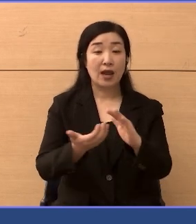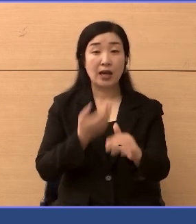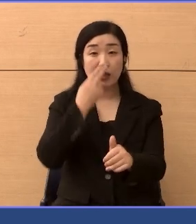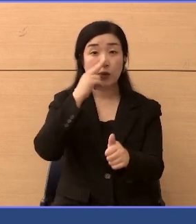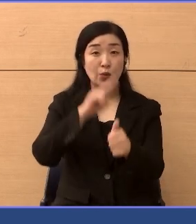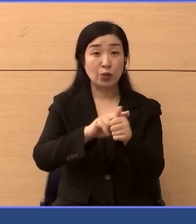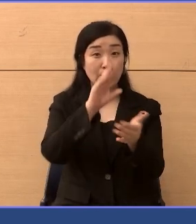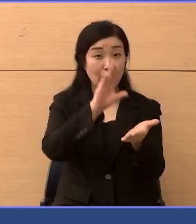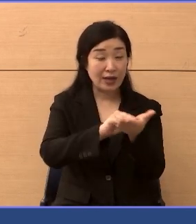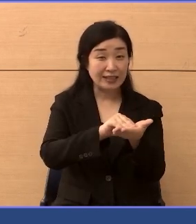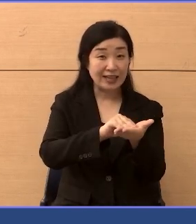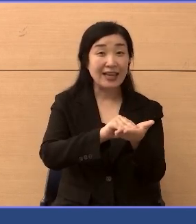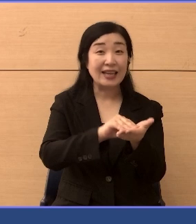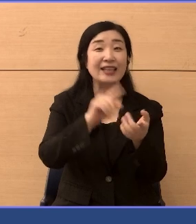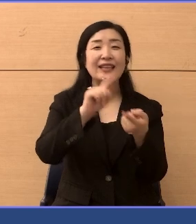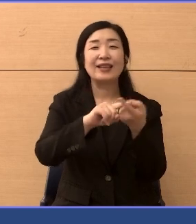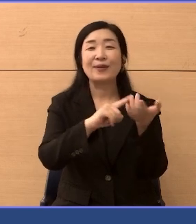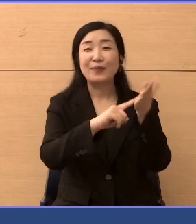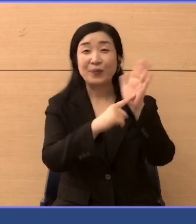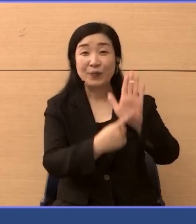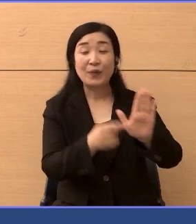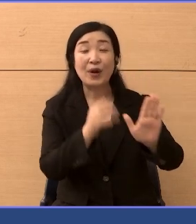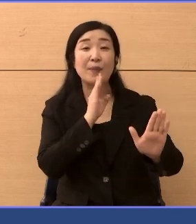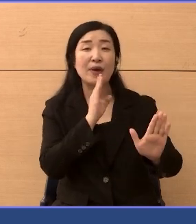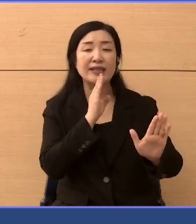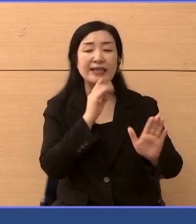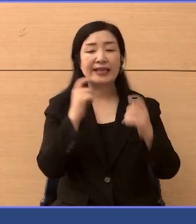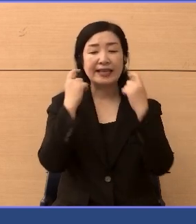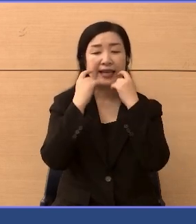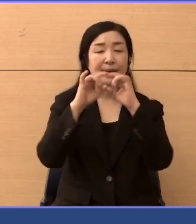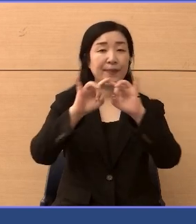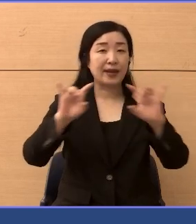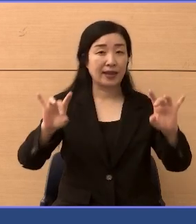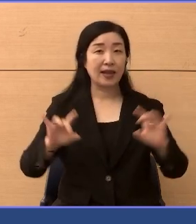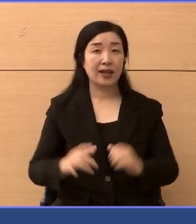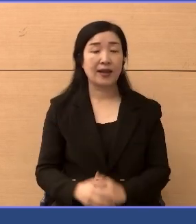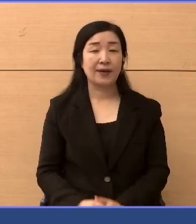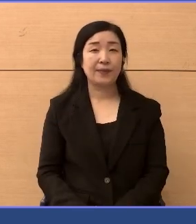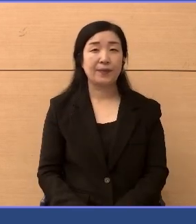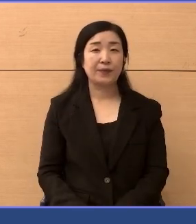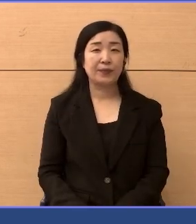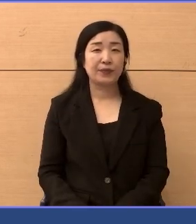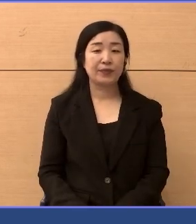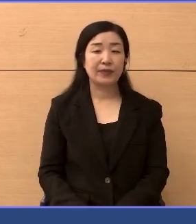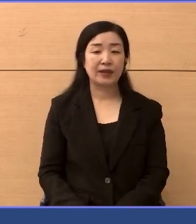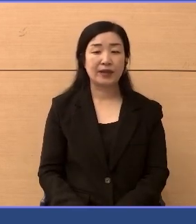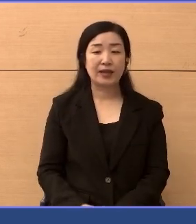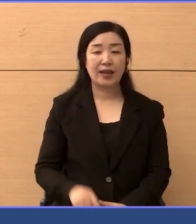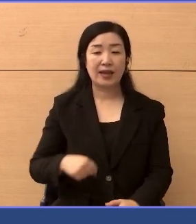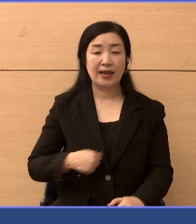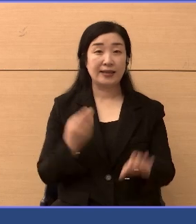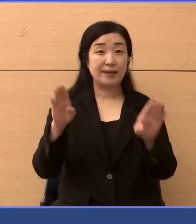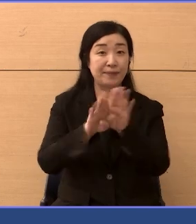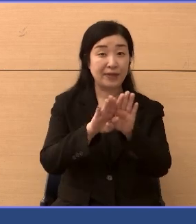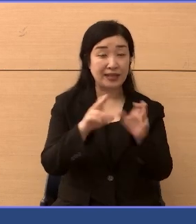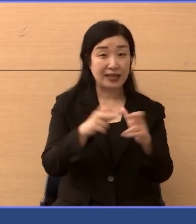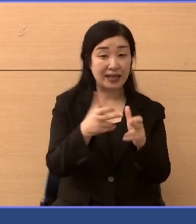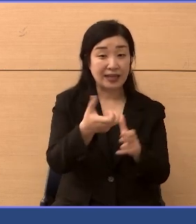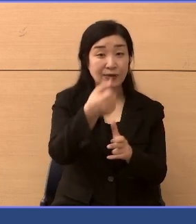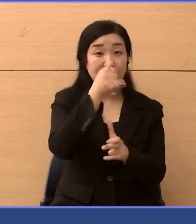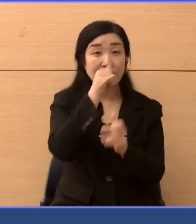과제 the 관련해서 individual 말씀을 is 드렸지만 개인이 attaining the maximum 환자 level of 개인이